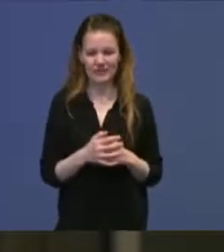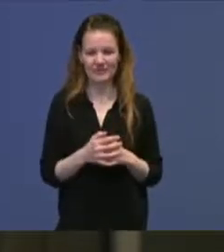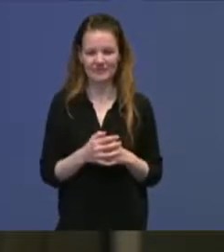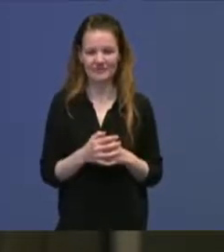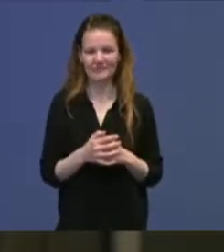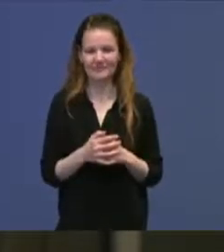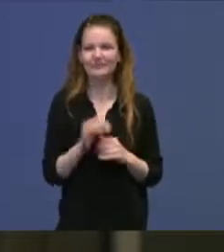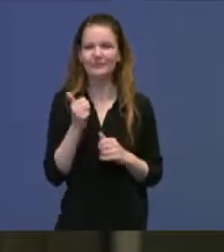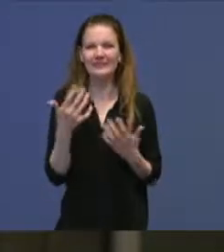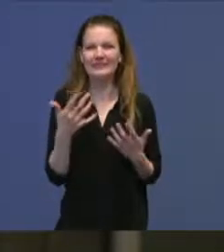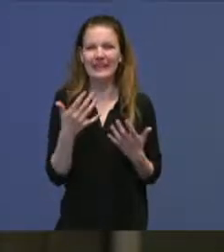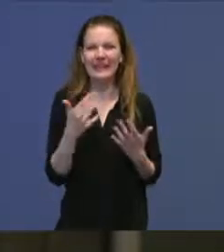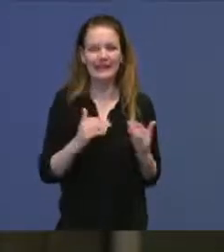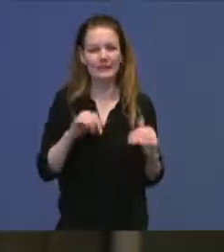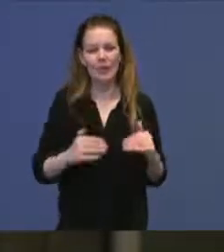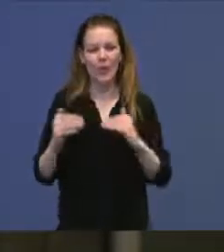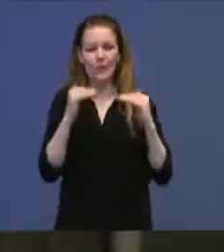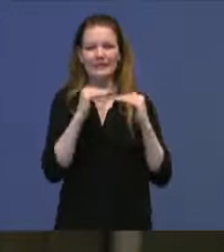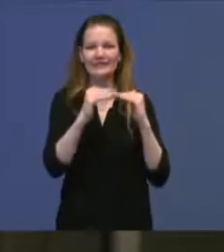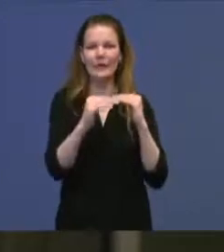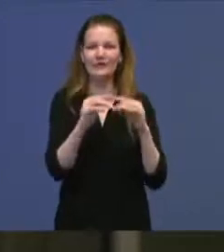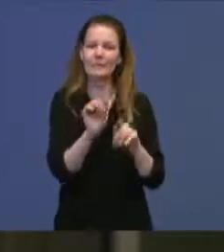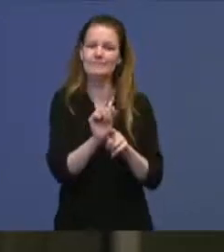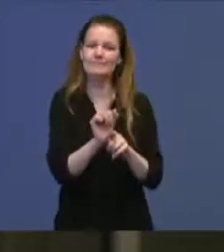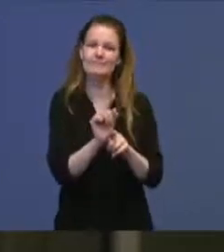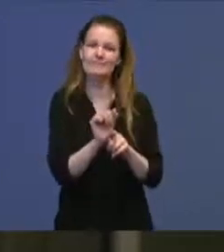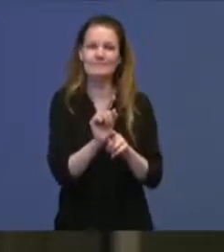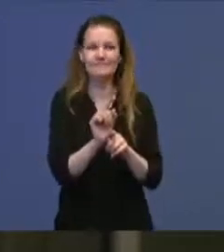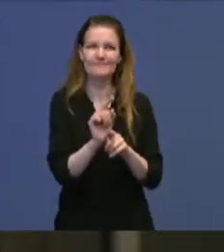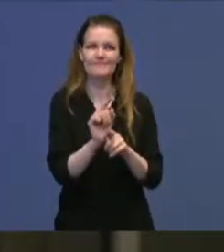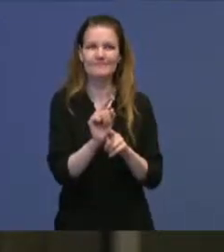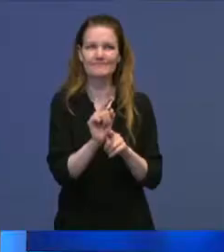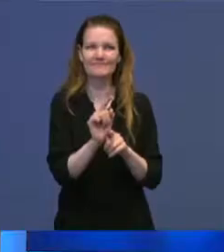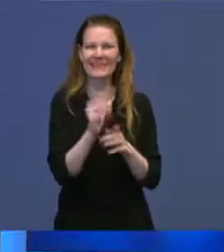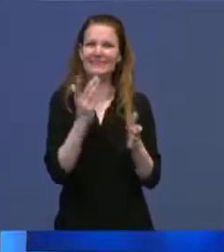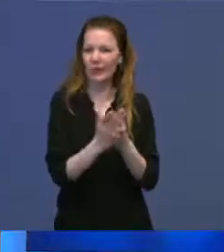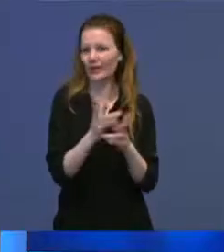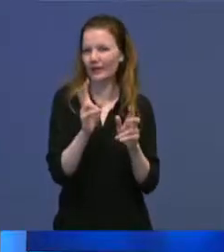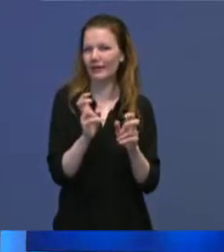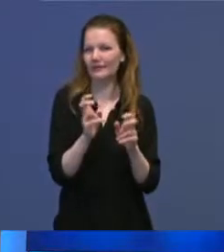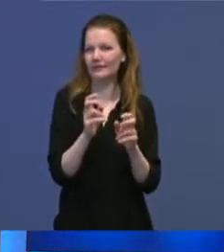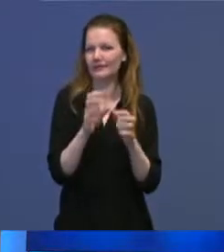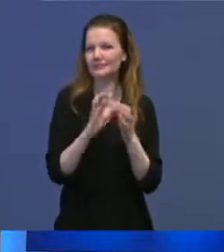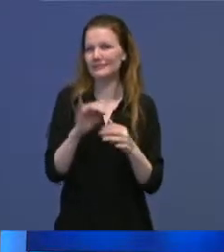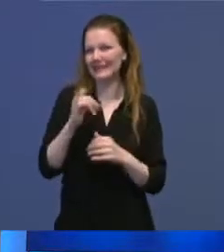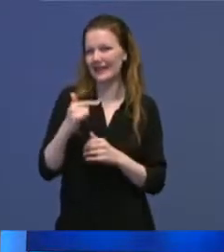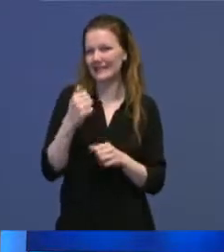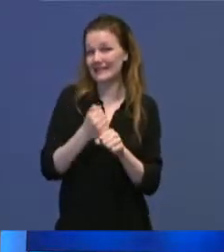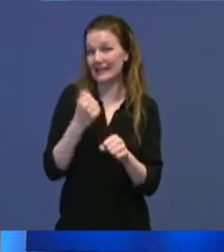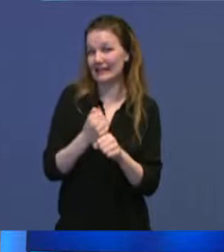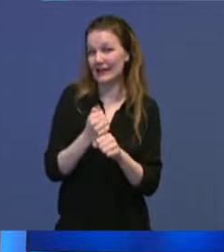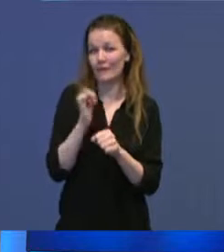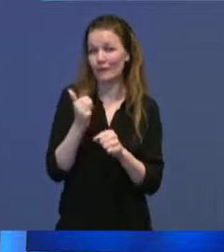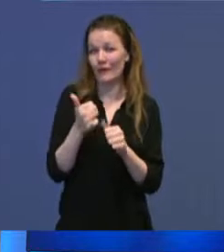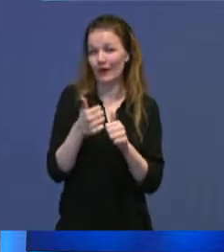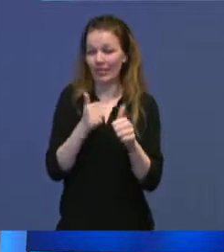hvorfor har man liksom ikke kommet på et nivå, og hvor fort kan man egentlig komme på et nivå hvor det manner da, sånn IT-sikkerhetsmessig, for å passe på